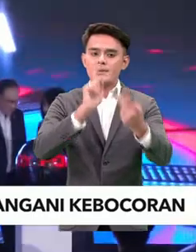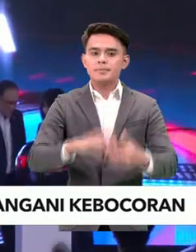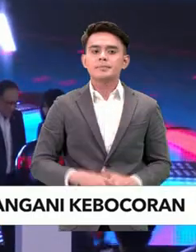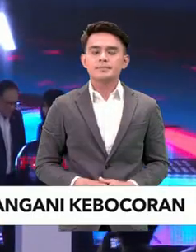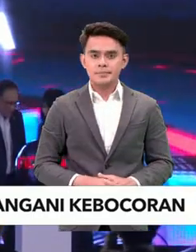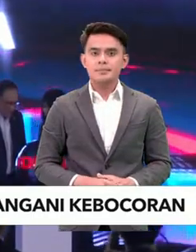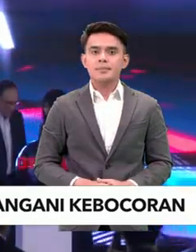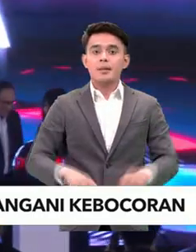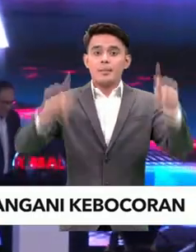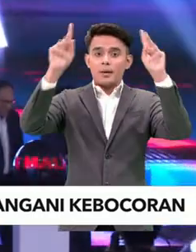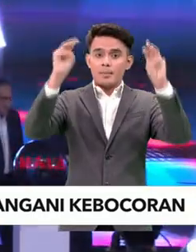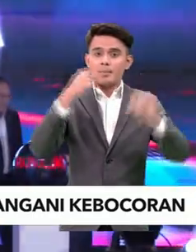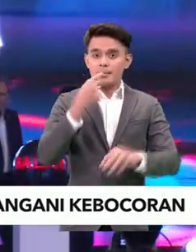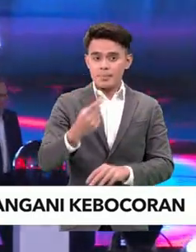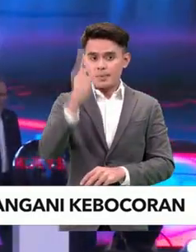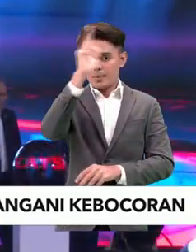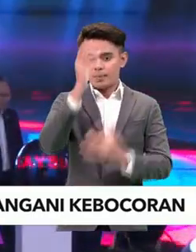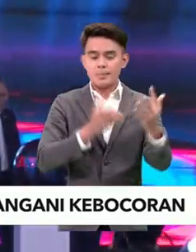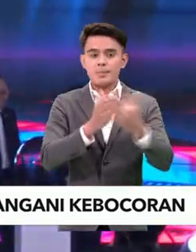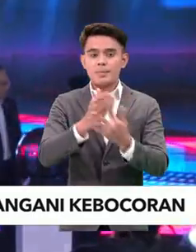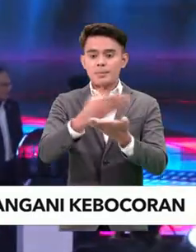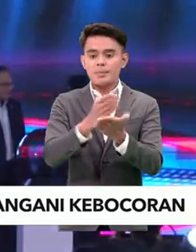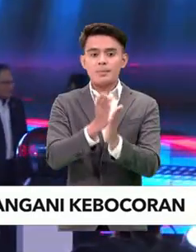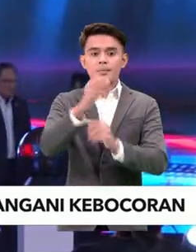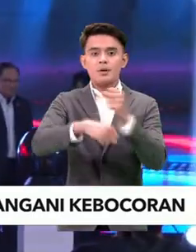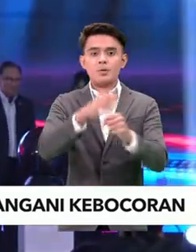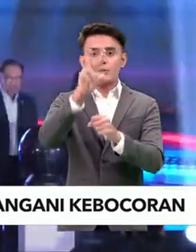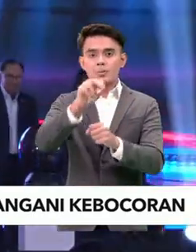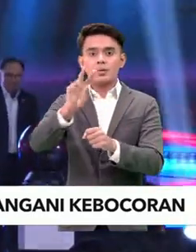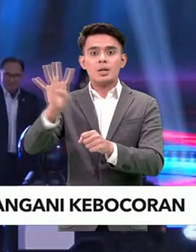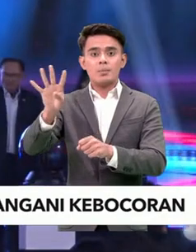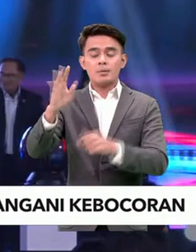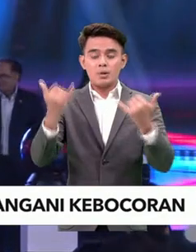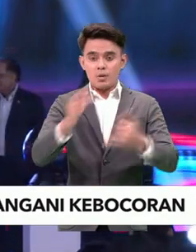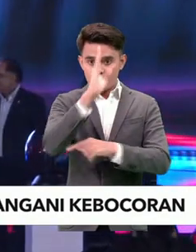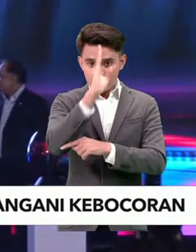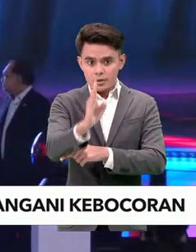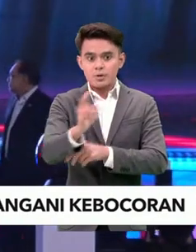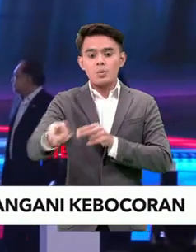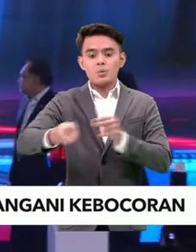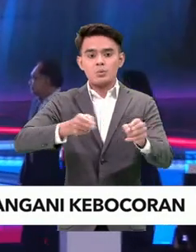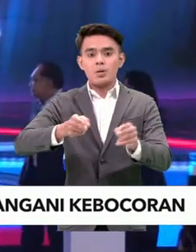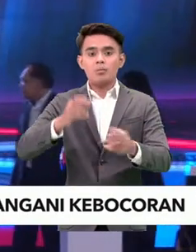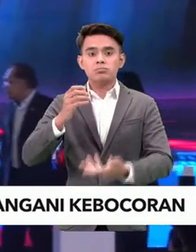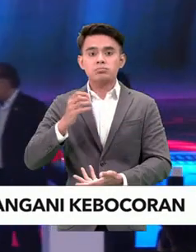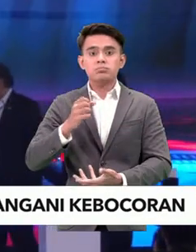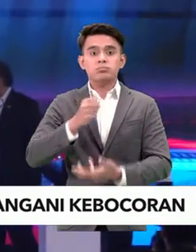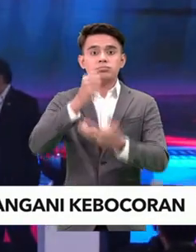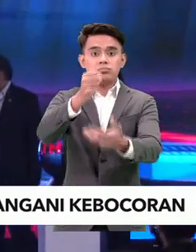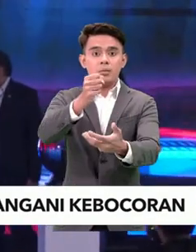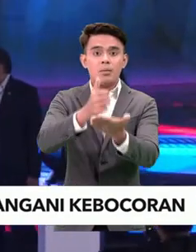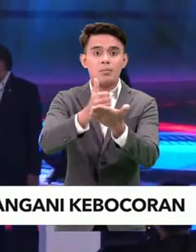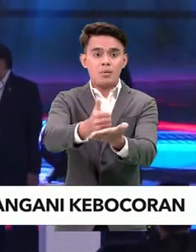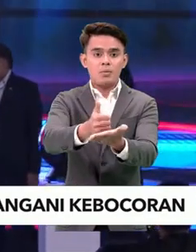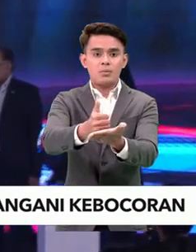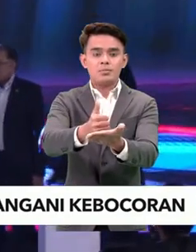Dalam pada itu, Perdana Menteri berkata kerajaan melalui Belanjawan 2024 lebih memberi fokus kepada usaha mensasarkan semula subsidi yang